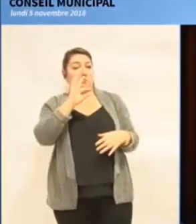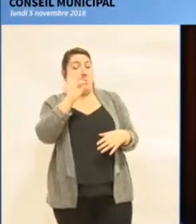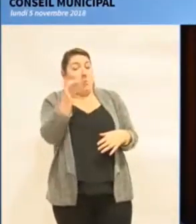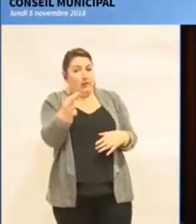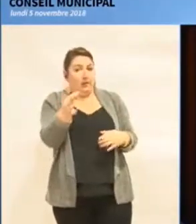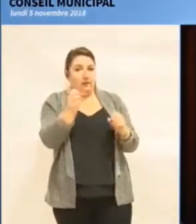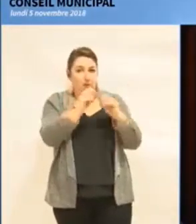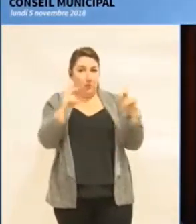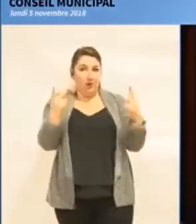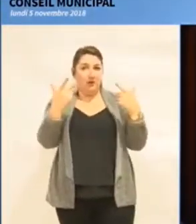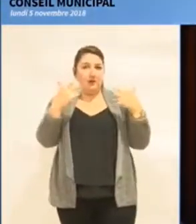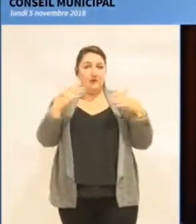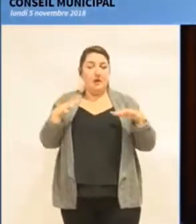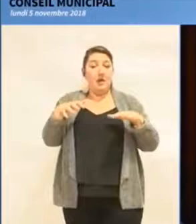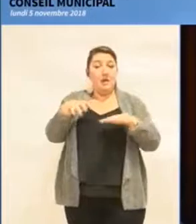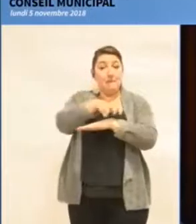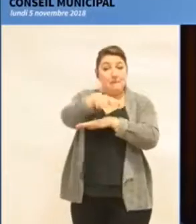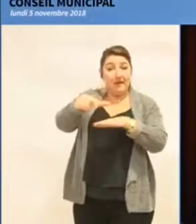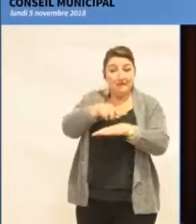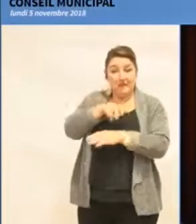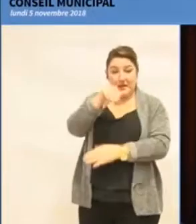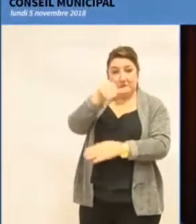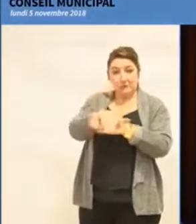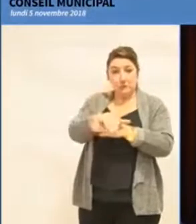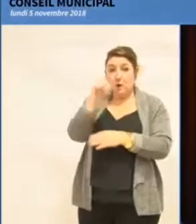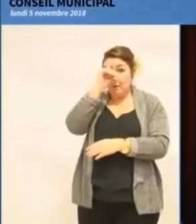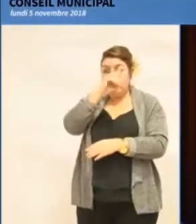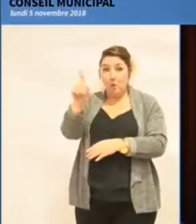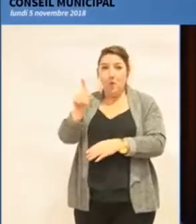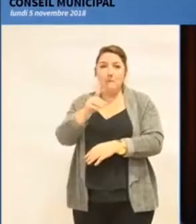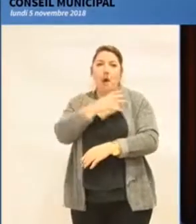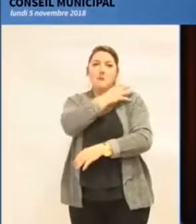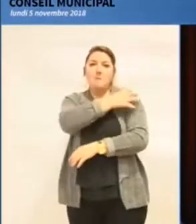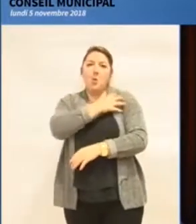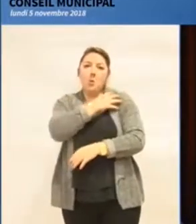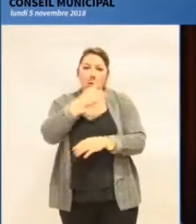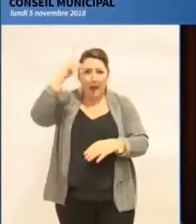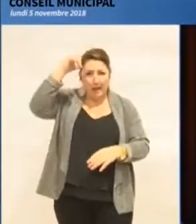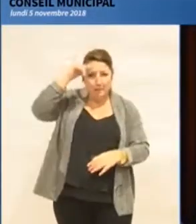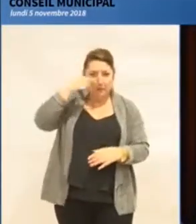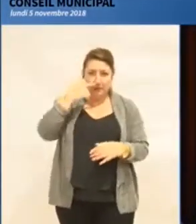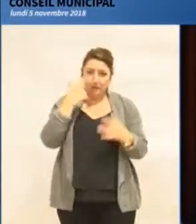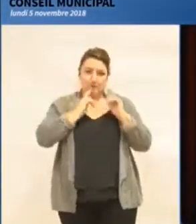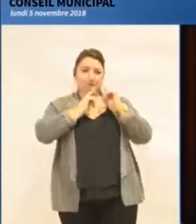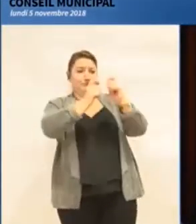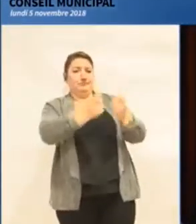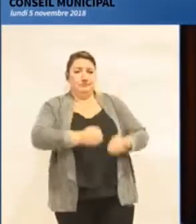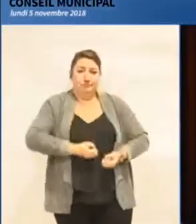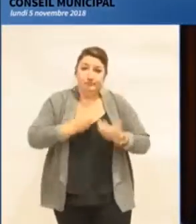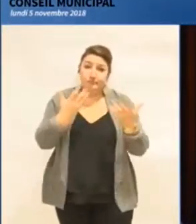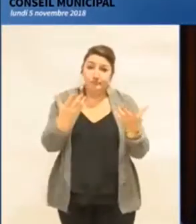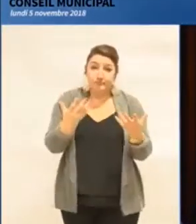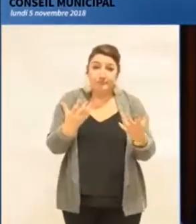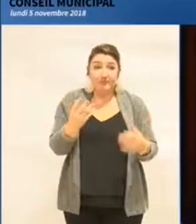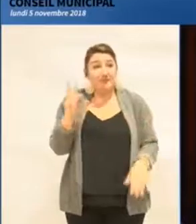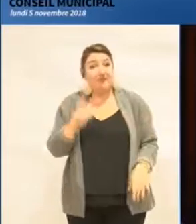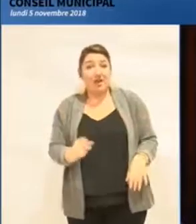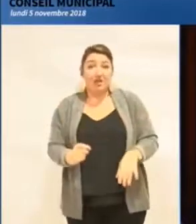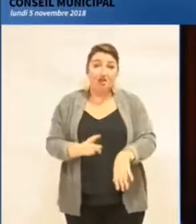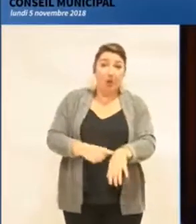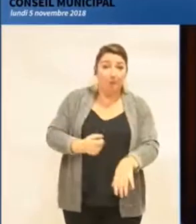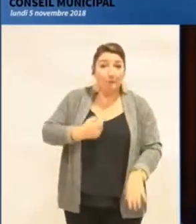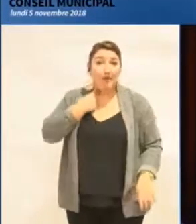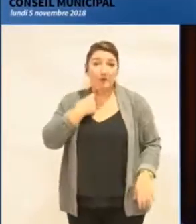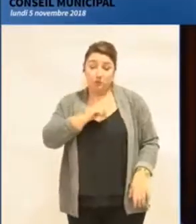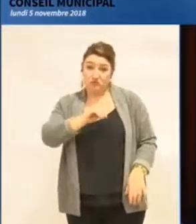même temps de parole donné au préfet ce soir, voire au procureur de la République, dans ce cadre-là, n'aurait pas été du temps perdu, ni pour